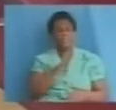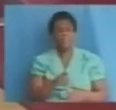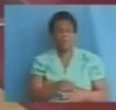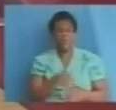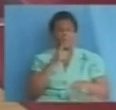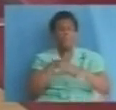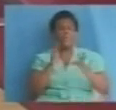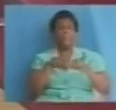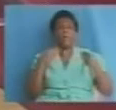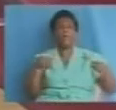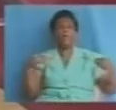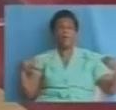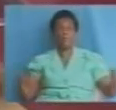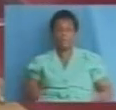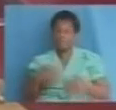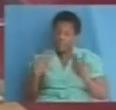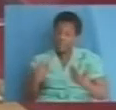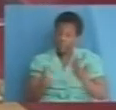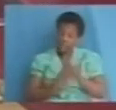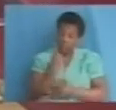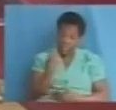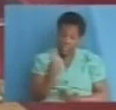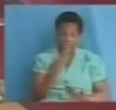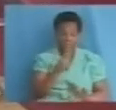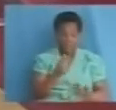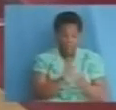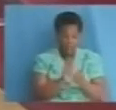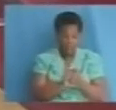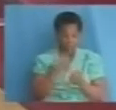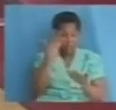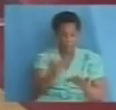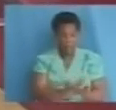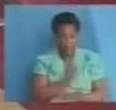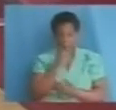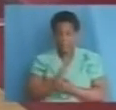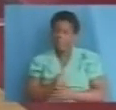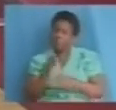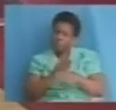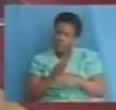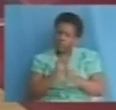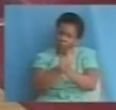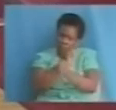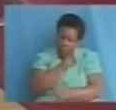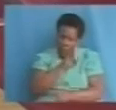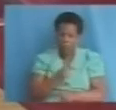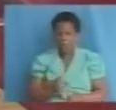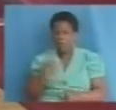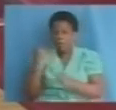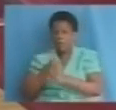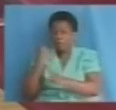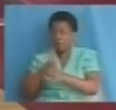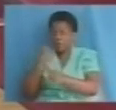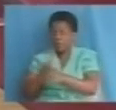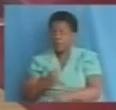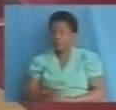k tuk Pata feda tuk Pata vifaa ngu Kazi Ya Magere au wafa itas saidia MH